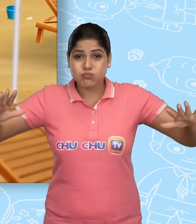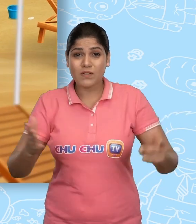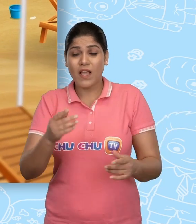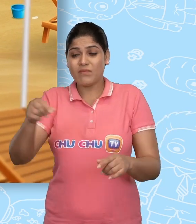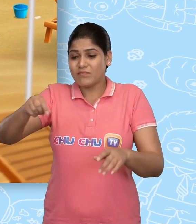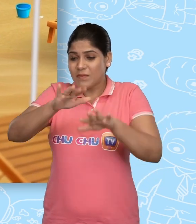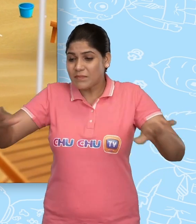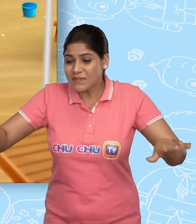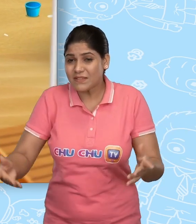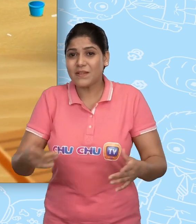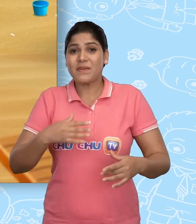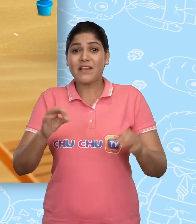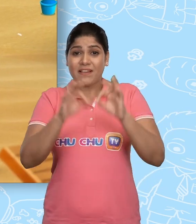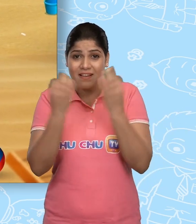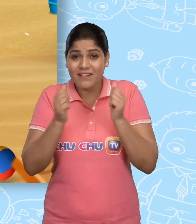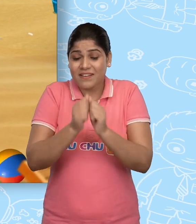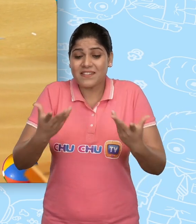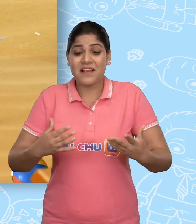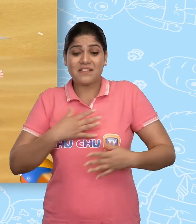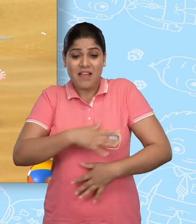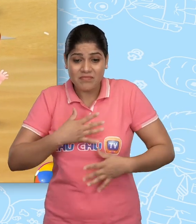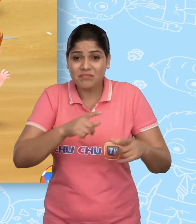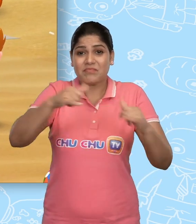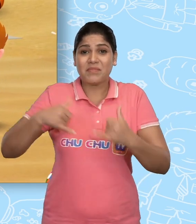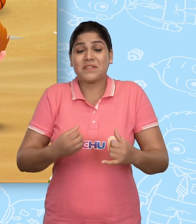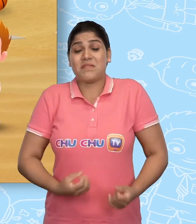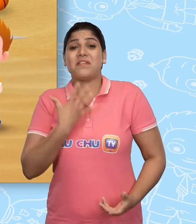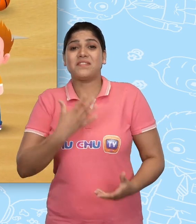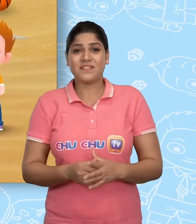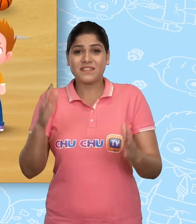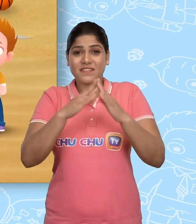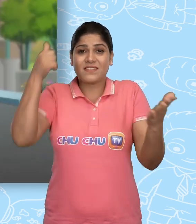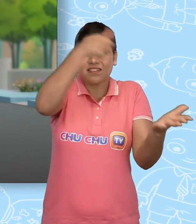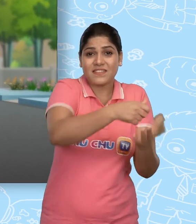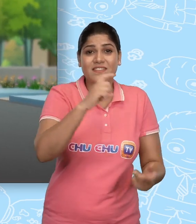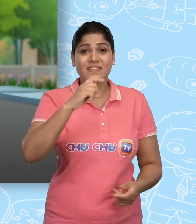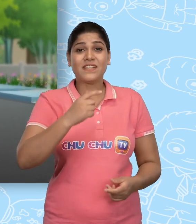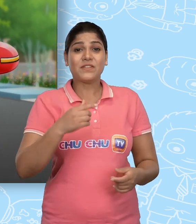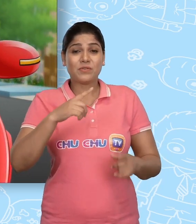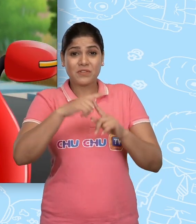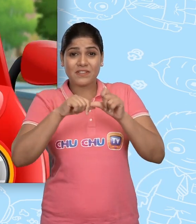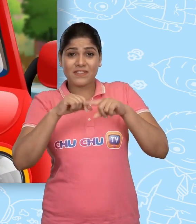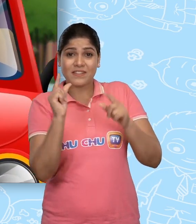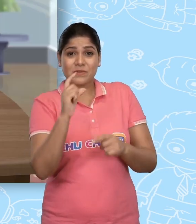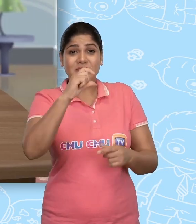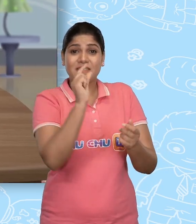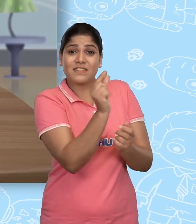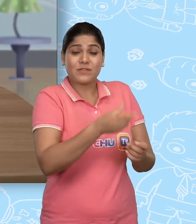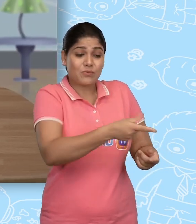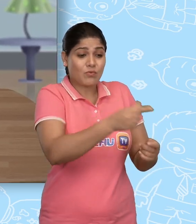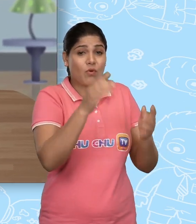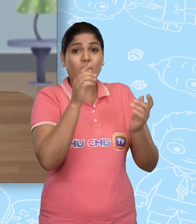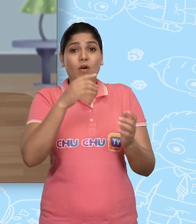वो बीच पर अपने परिवार के साथ पिकनिक करके भी बहुत खुश था। जब वो घर लौटे तो बेबी टाकू ने चूचू